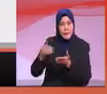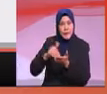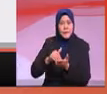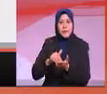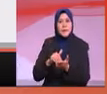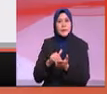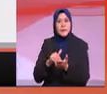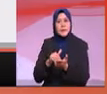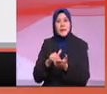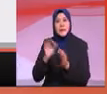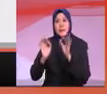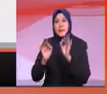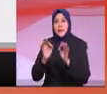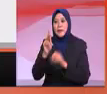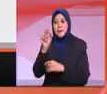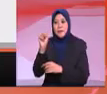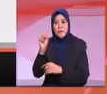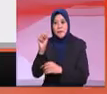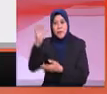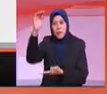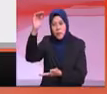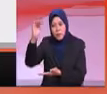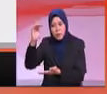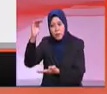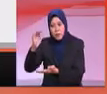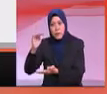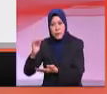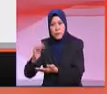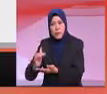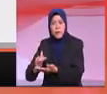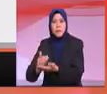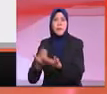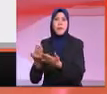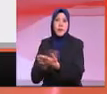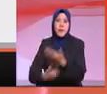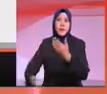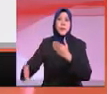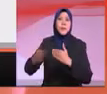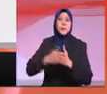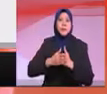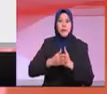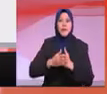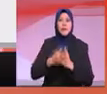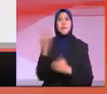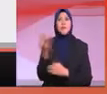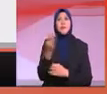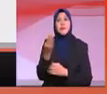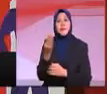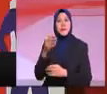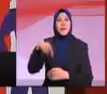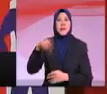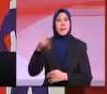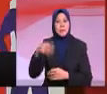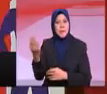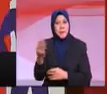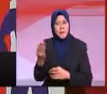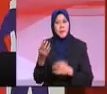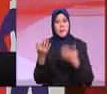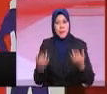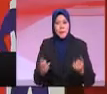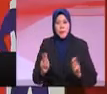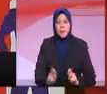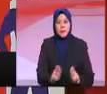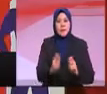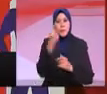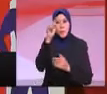Kalau kes dah semakin berkurang, baru kita akan kembali kepada RMCO. Jadi ini tindakan